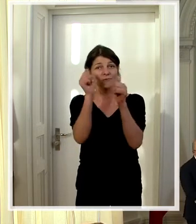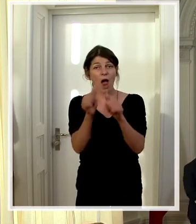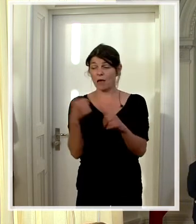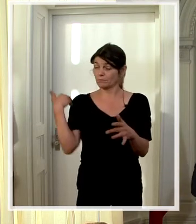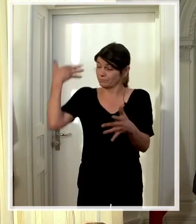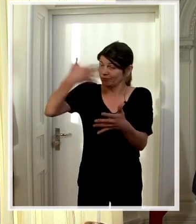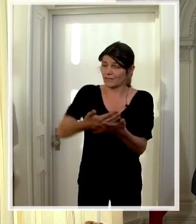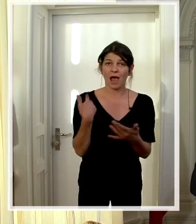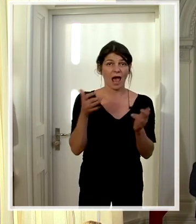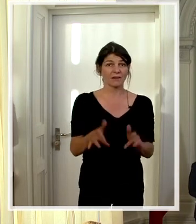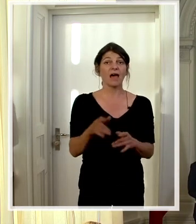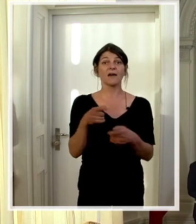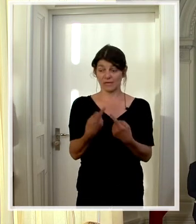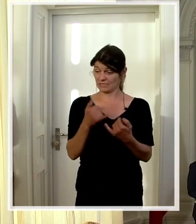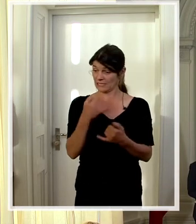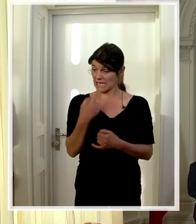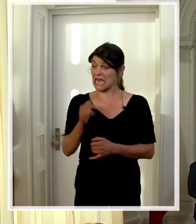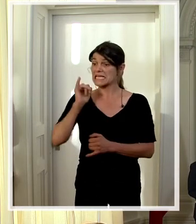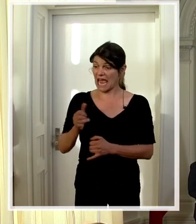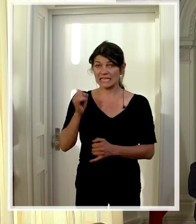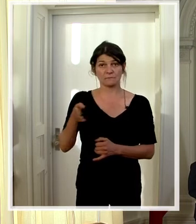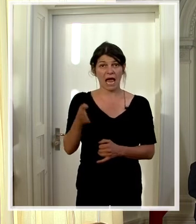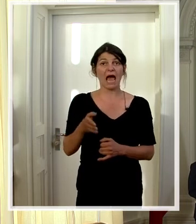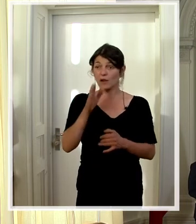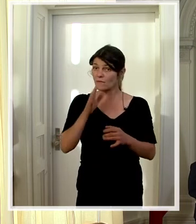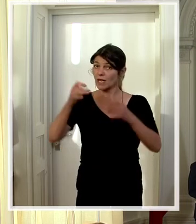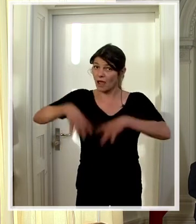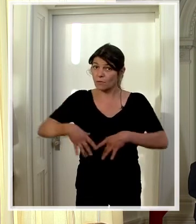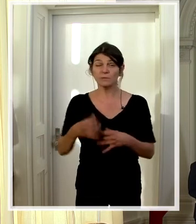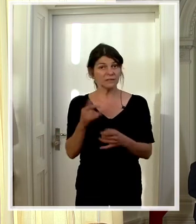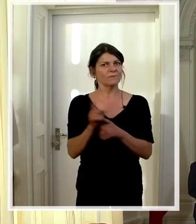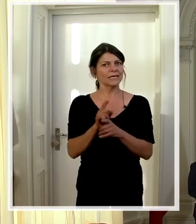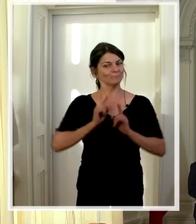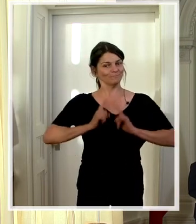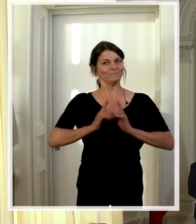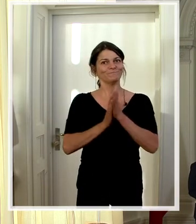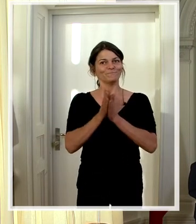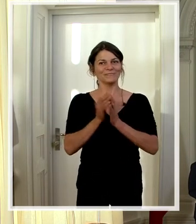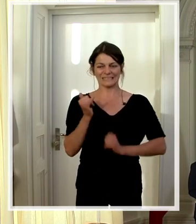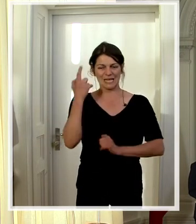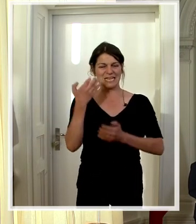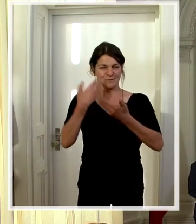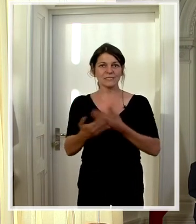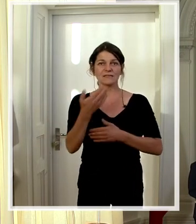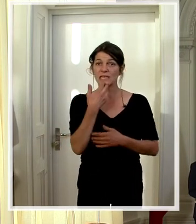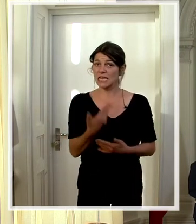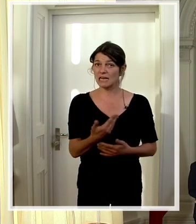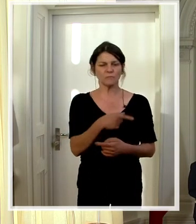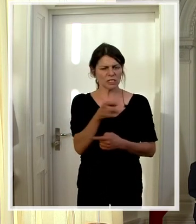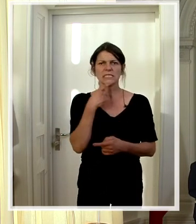zur S-Bahn, dann aufgeweicht wird, dass dann wirklich eine Aufbruchstimmung da ist, dass man sieht, okay, wir wollen jetzt etwas